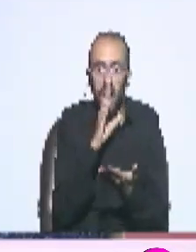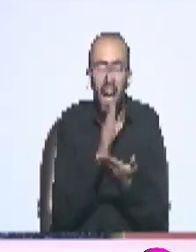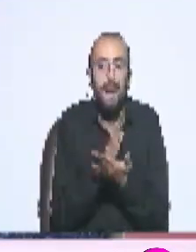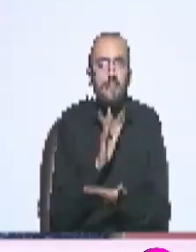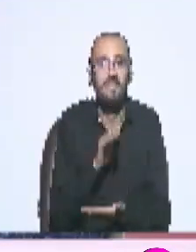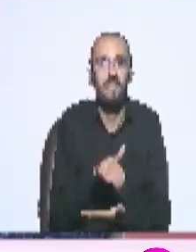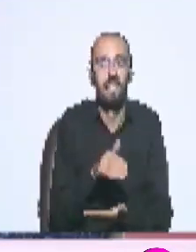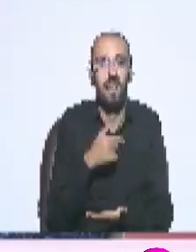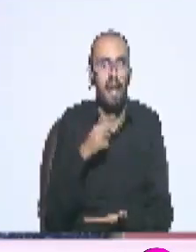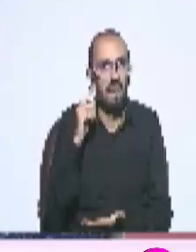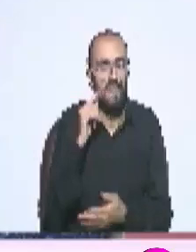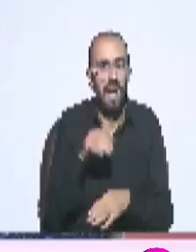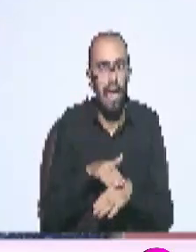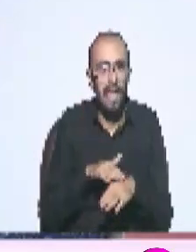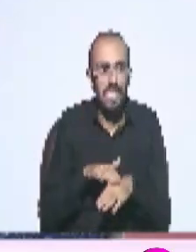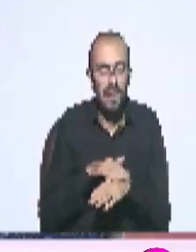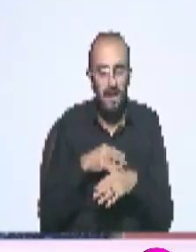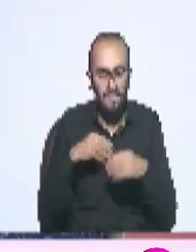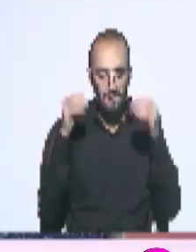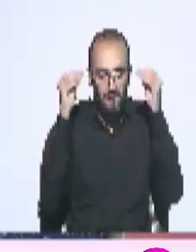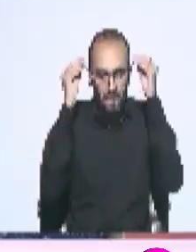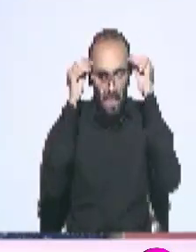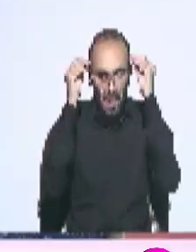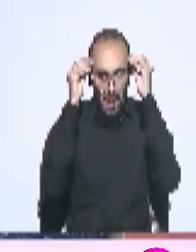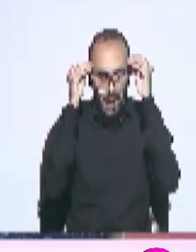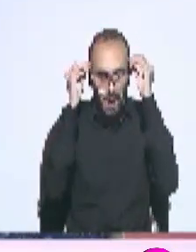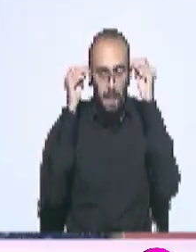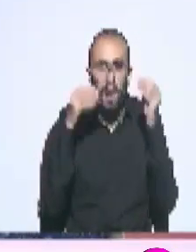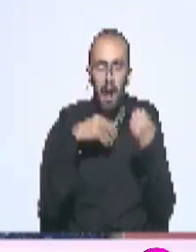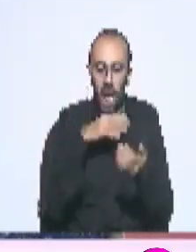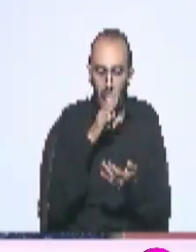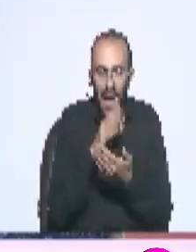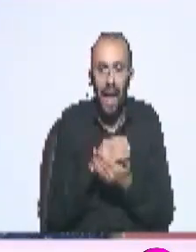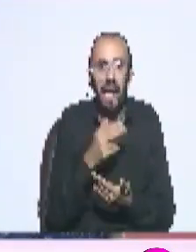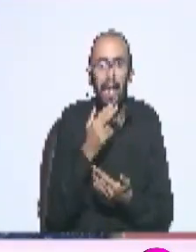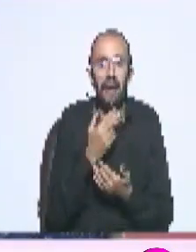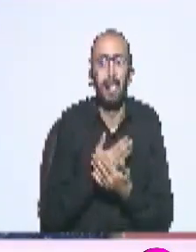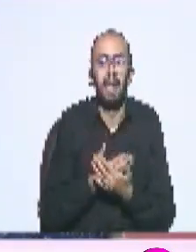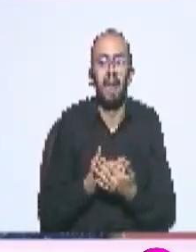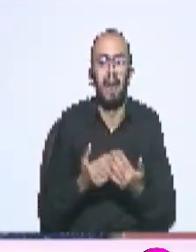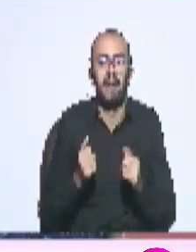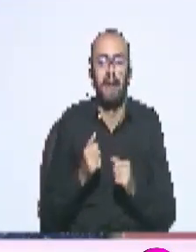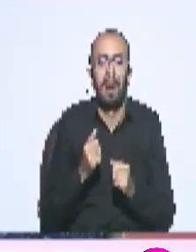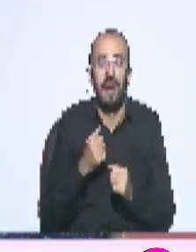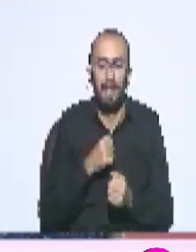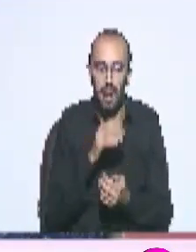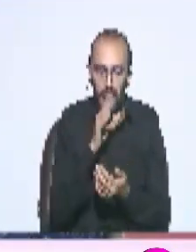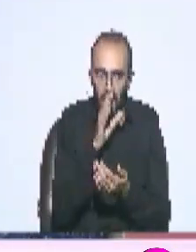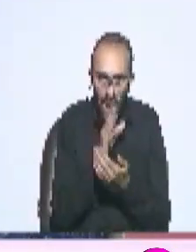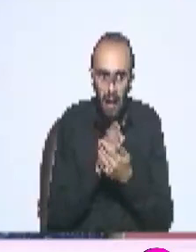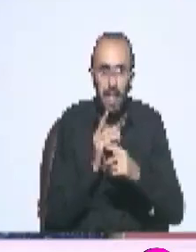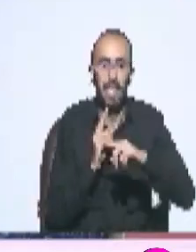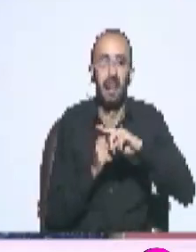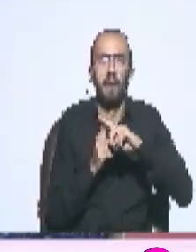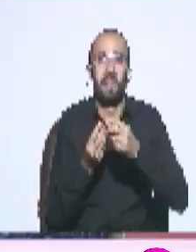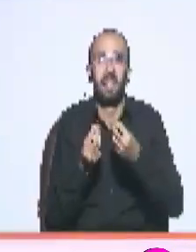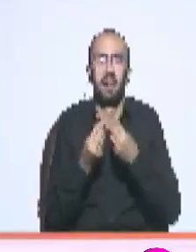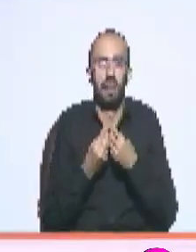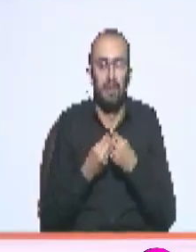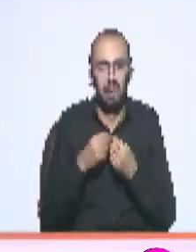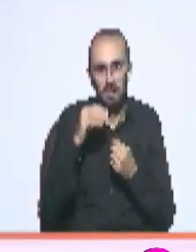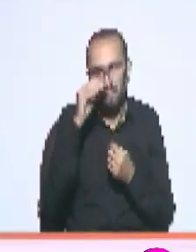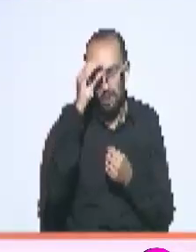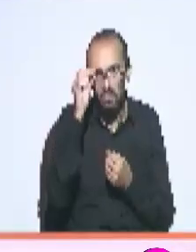بحس وببقى مدرك ان انا استحق الخير استحق الدعم استحق الحاجه الايجابيه طب افرض حد ما